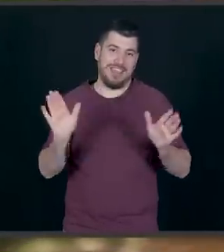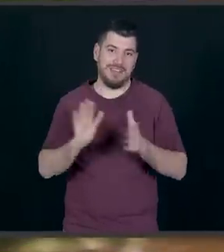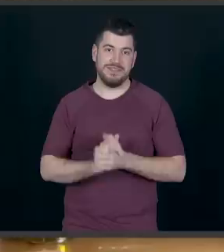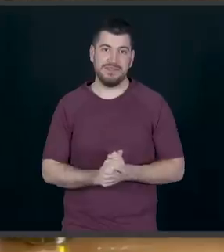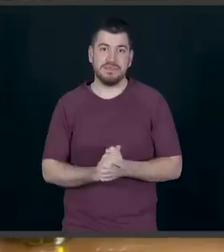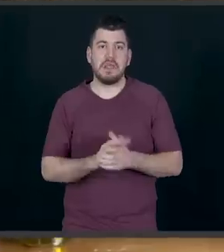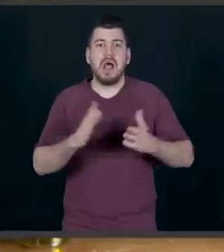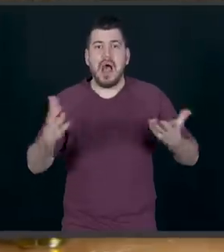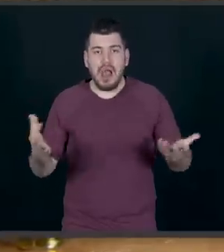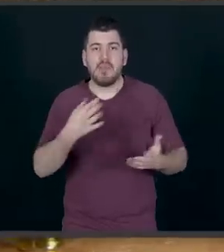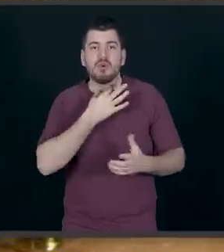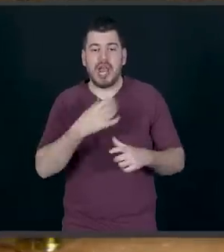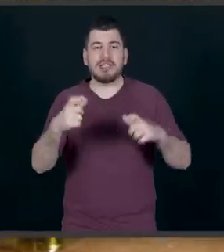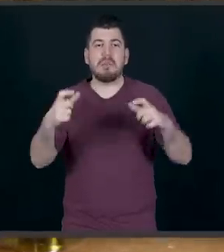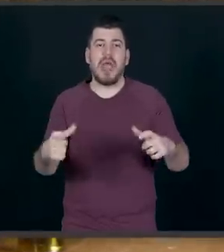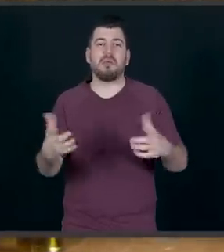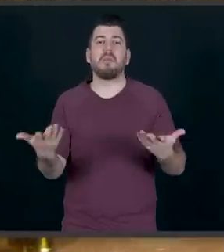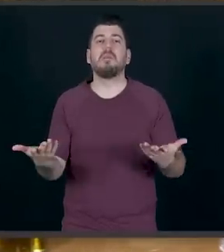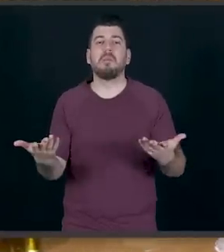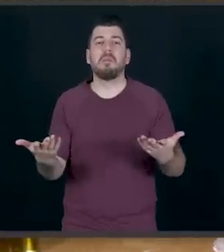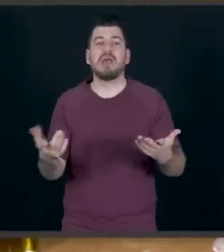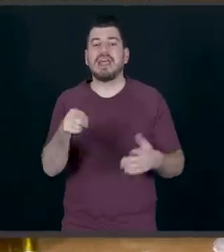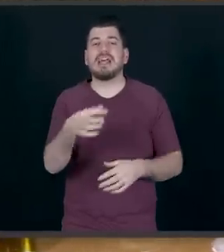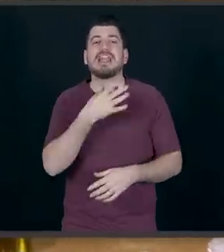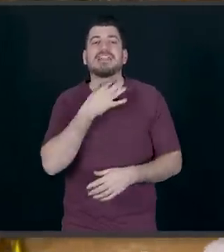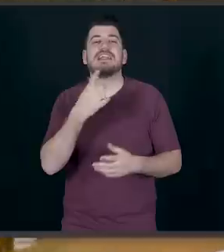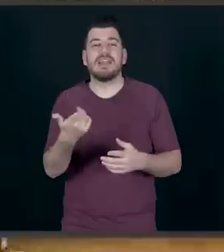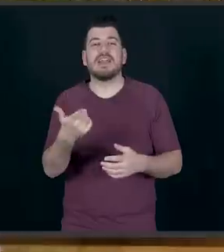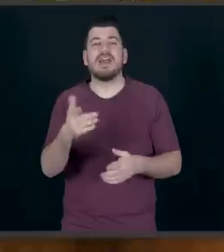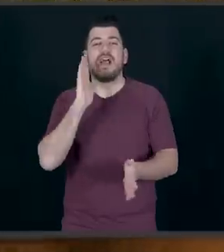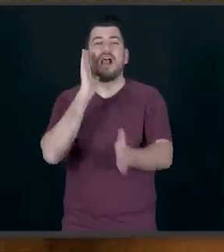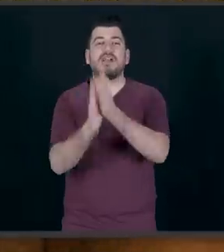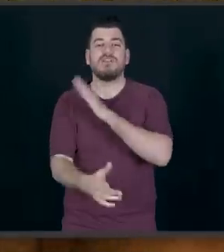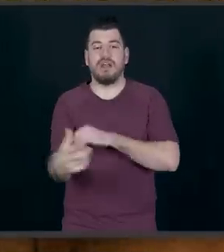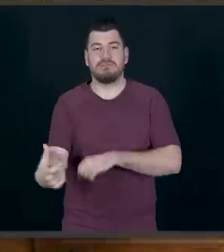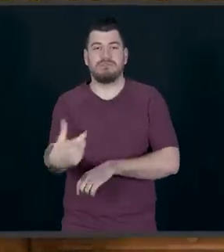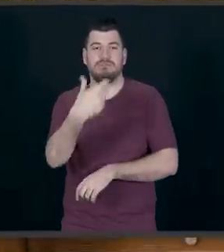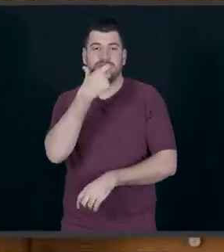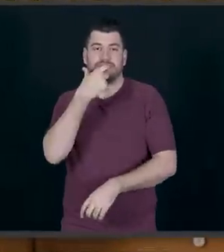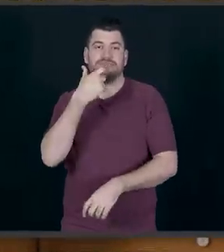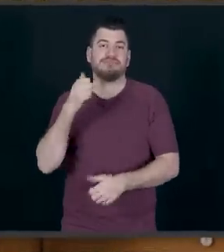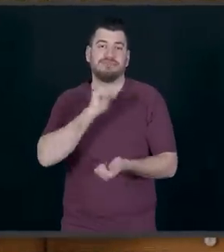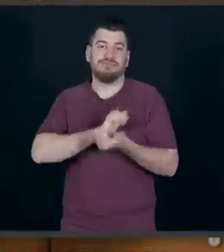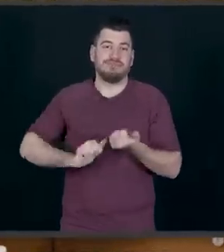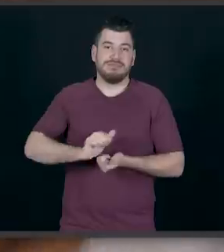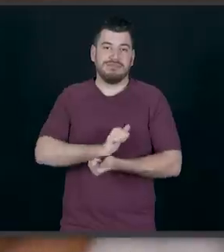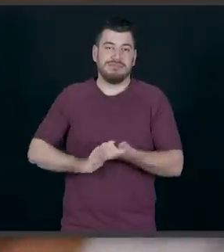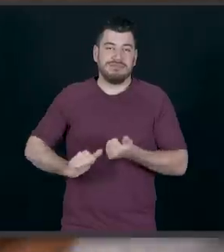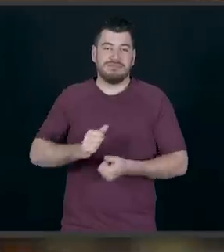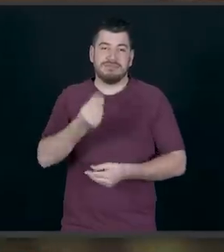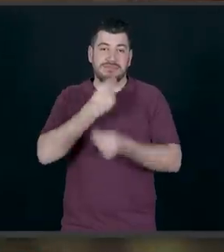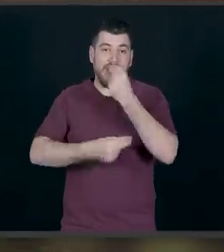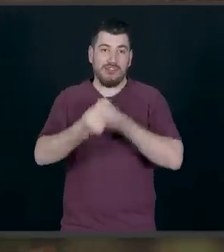Αλλά ποιος χρειάζεται πιατάκι σε αυτή την περίπτωση. Το μόνο που χρειάζεται είναι να πάρεις έτσι όπως είναι την κομματάρα σου και να αρχίσεις να τρως.